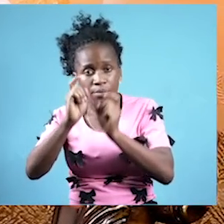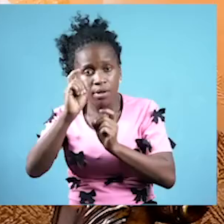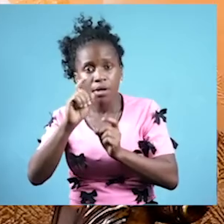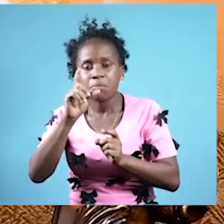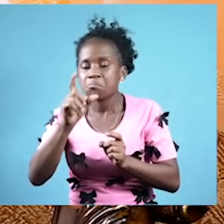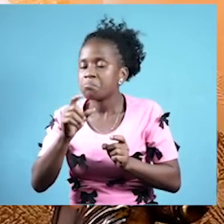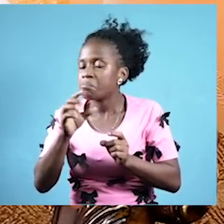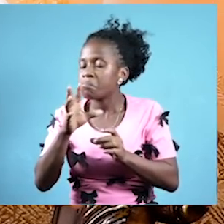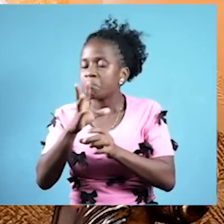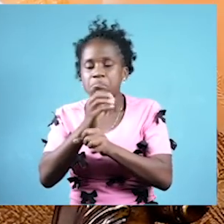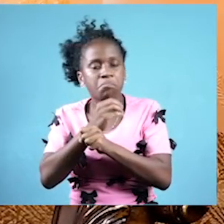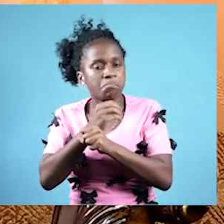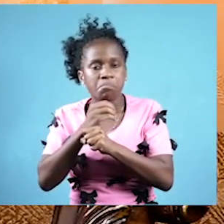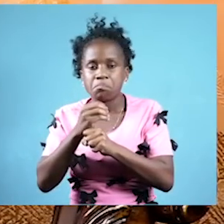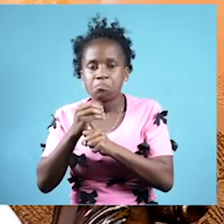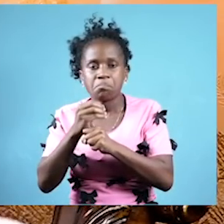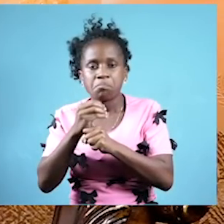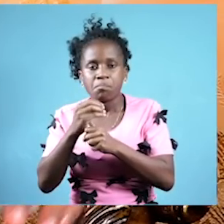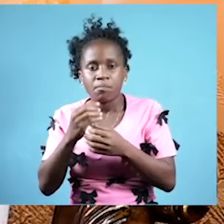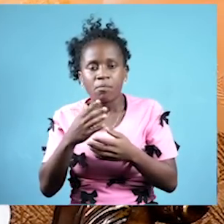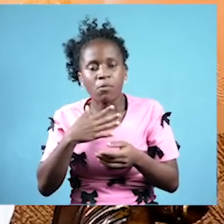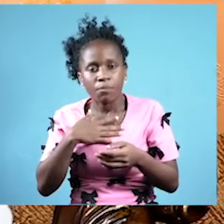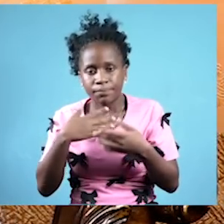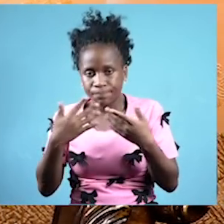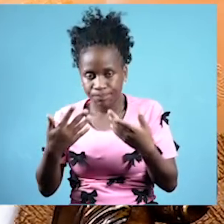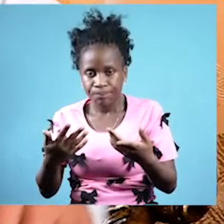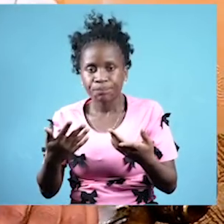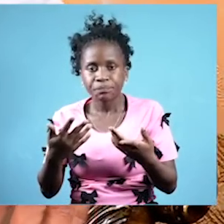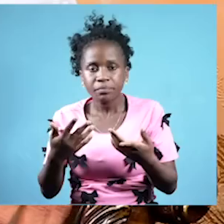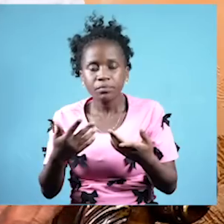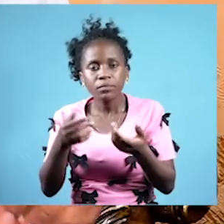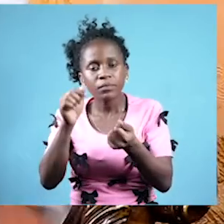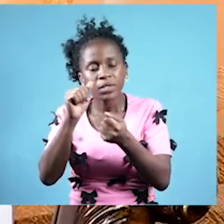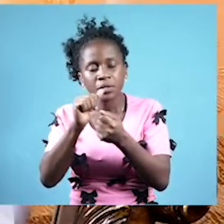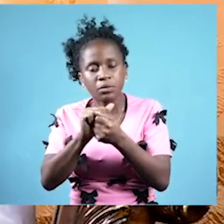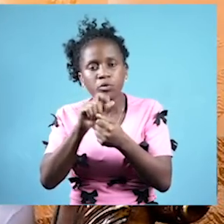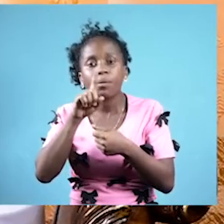ninamuunga mkono hakupata nafasi. Kitu ambacho